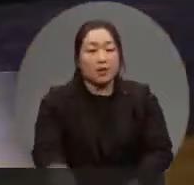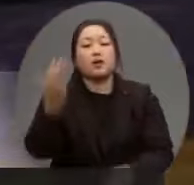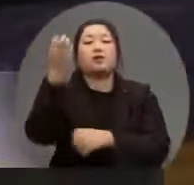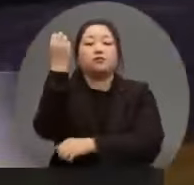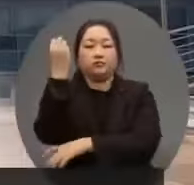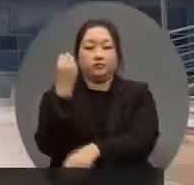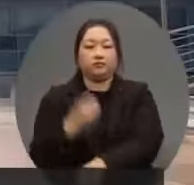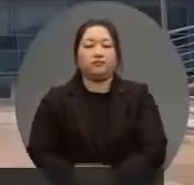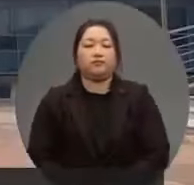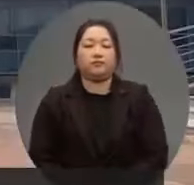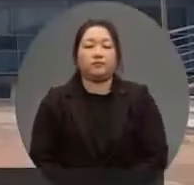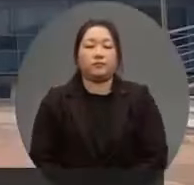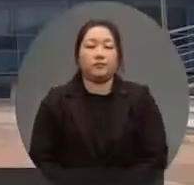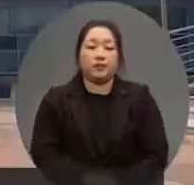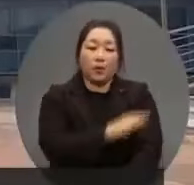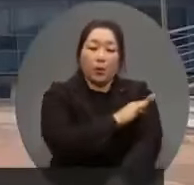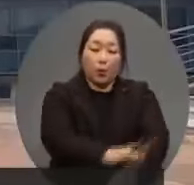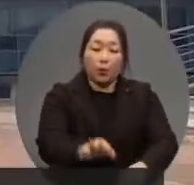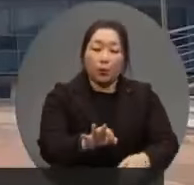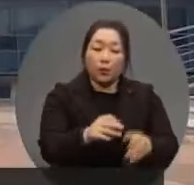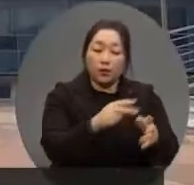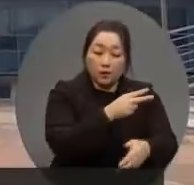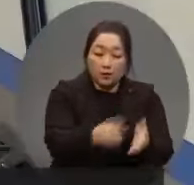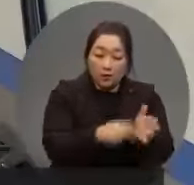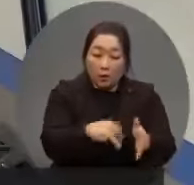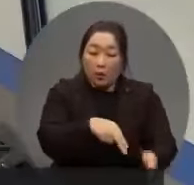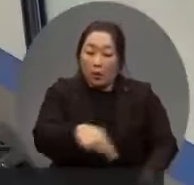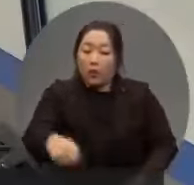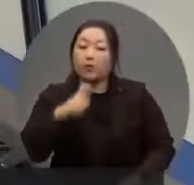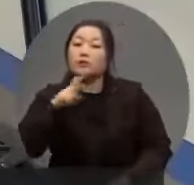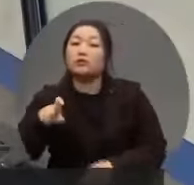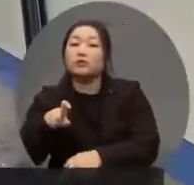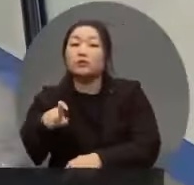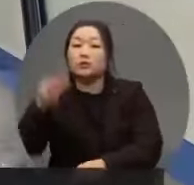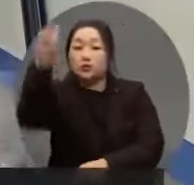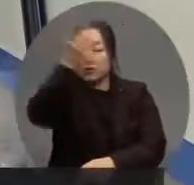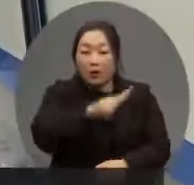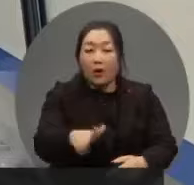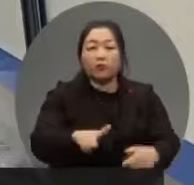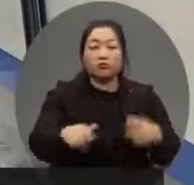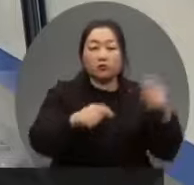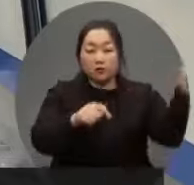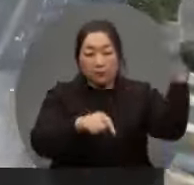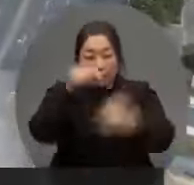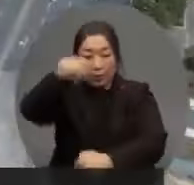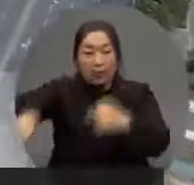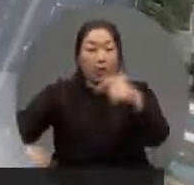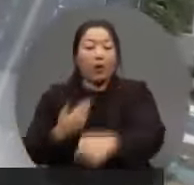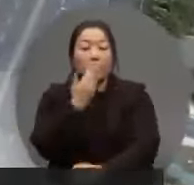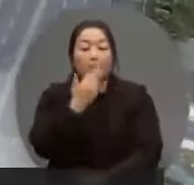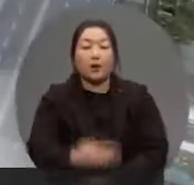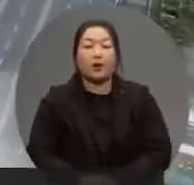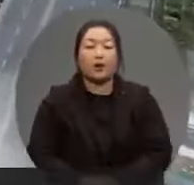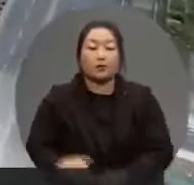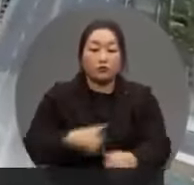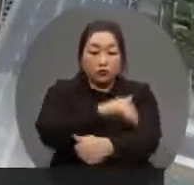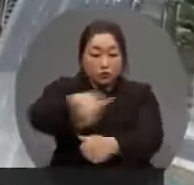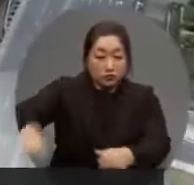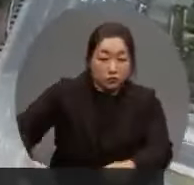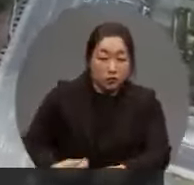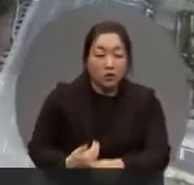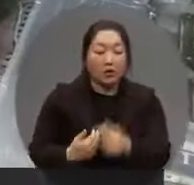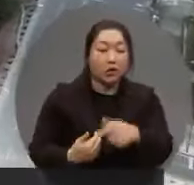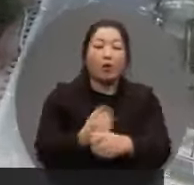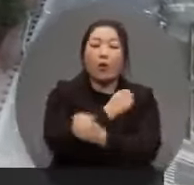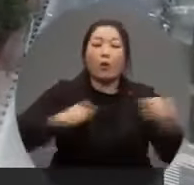마련됩니다. 오송역에서 걸어서 10여 분, 전국 어디서나 쉽게 닿을 수 있고 주변에 이렇다 할 컨벤션 기능이